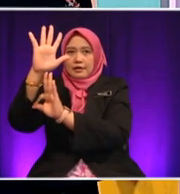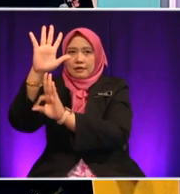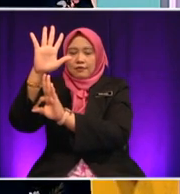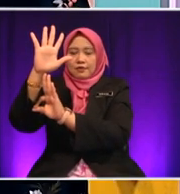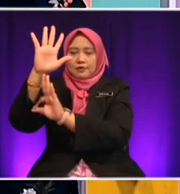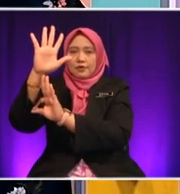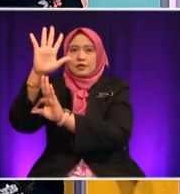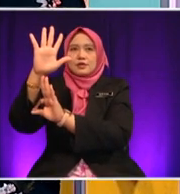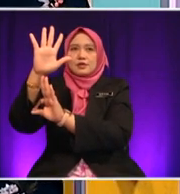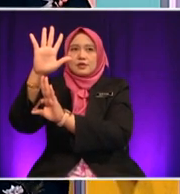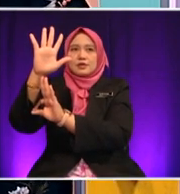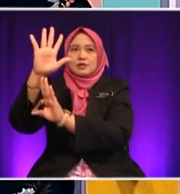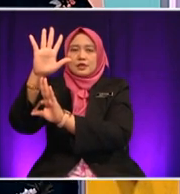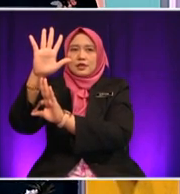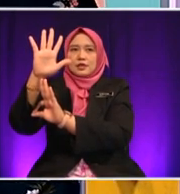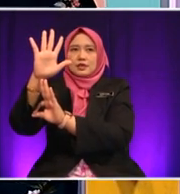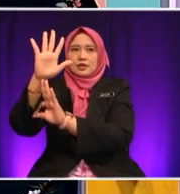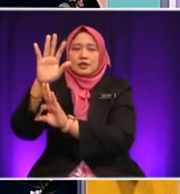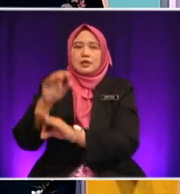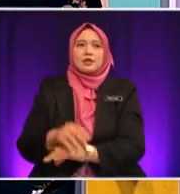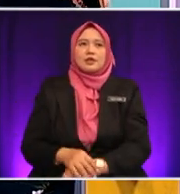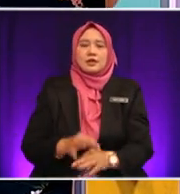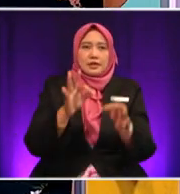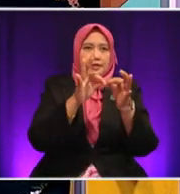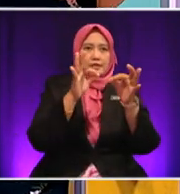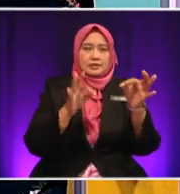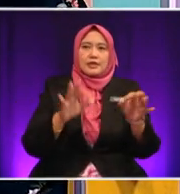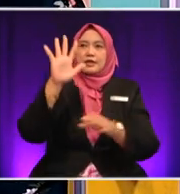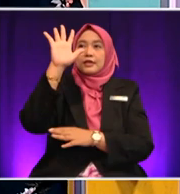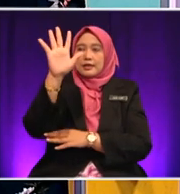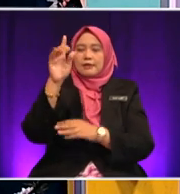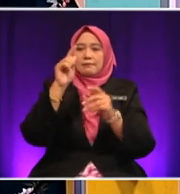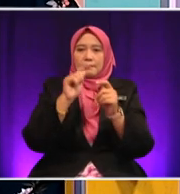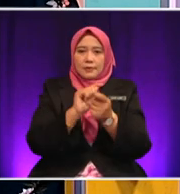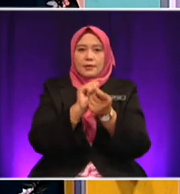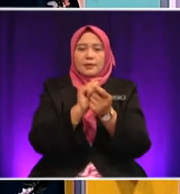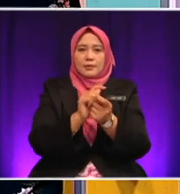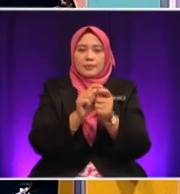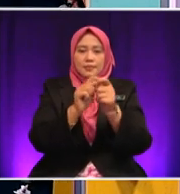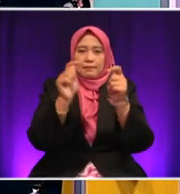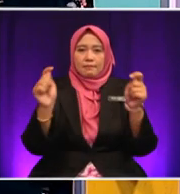ajakan 5 yaitu dia ganja 5 tempat itu bisa